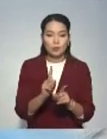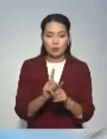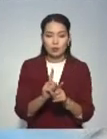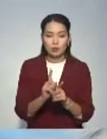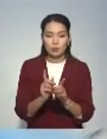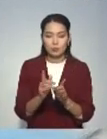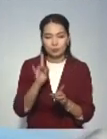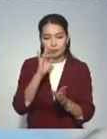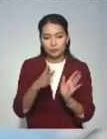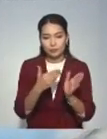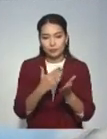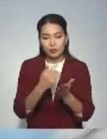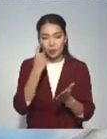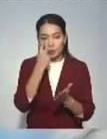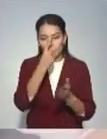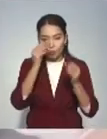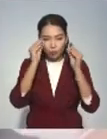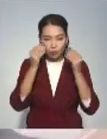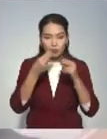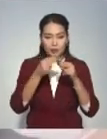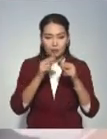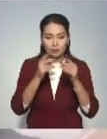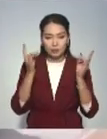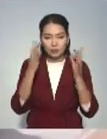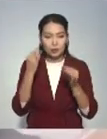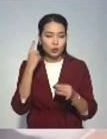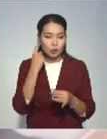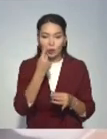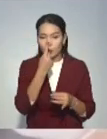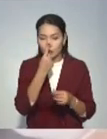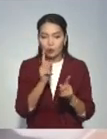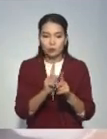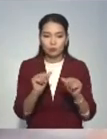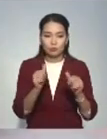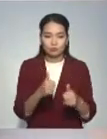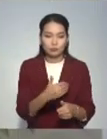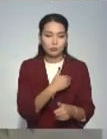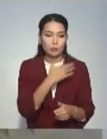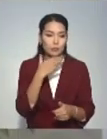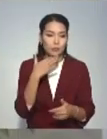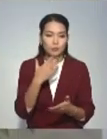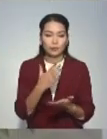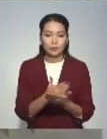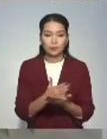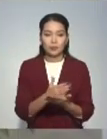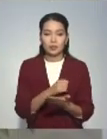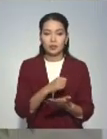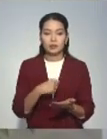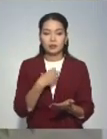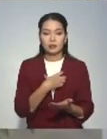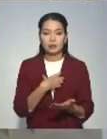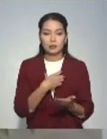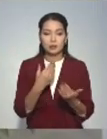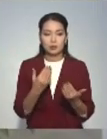те атайды. Яғни көзге қаптар салу. Сондай-ақ құлақ пен мұрынның пішінін өзгертуге келетіндер көп. Ең басты біздің клиенттеріміз